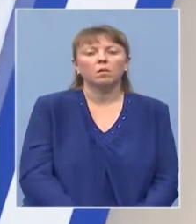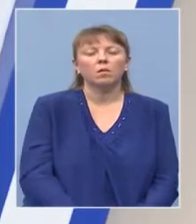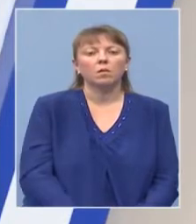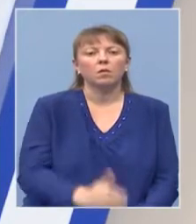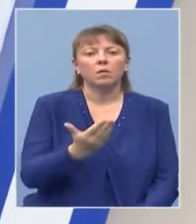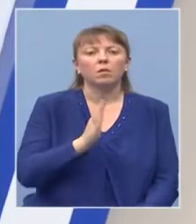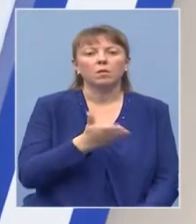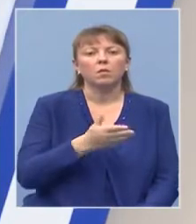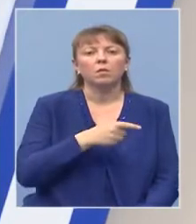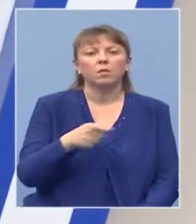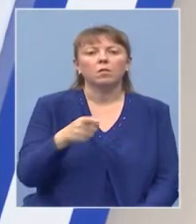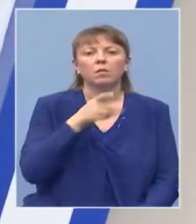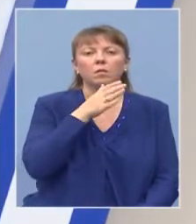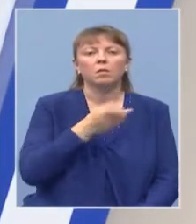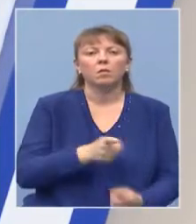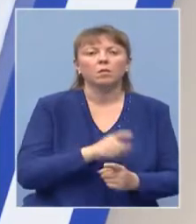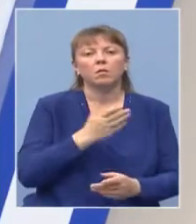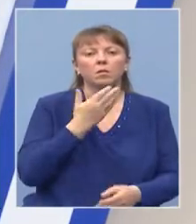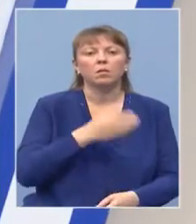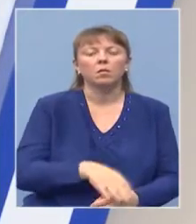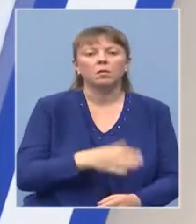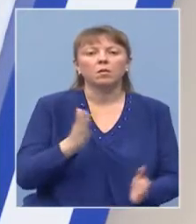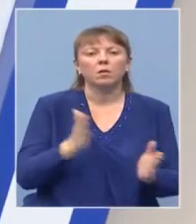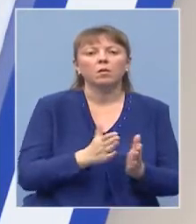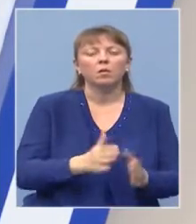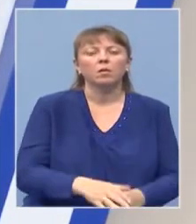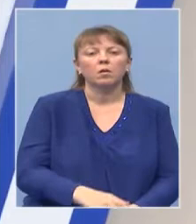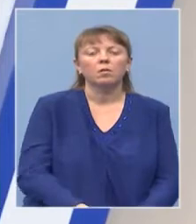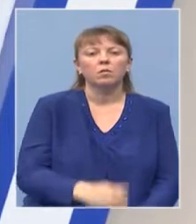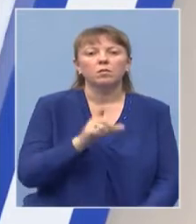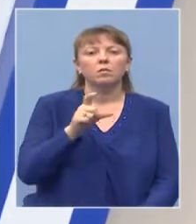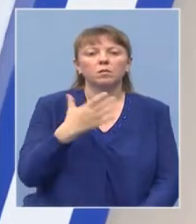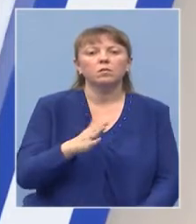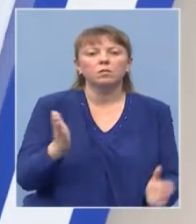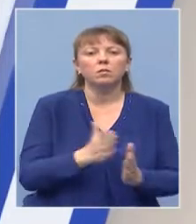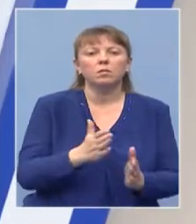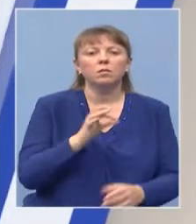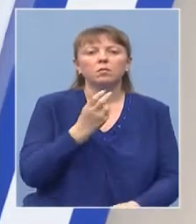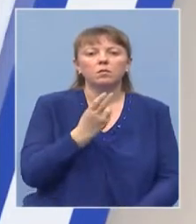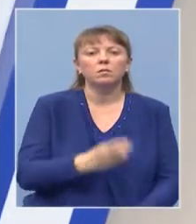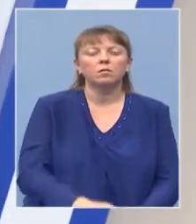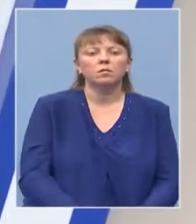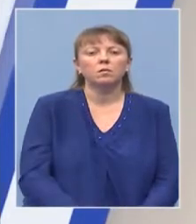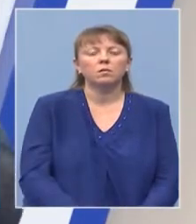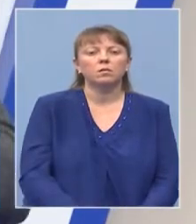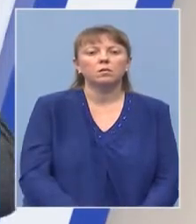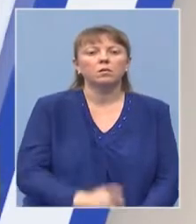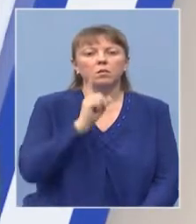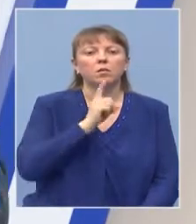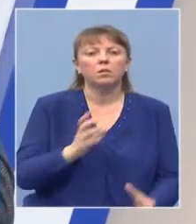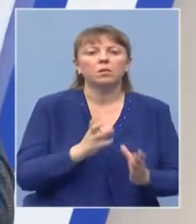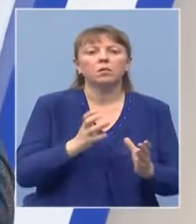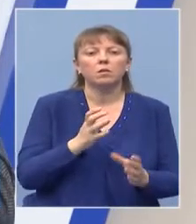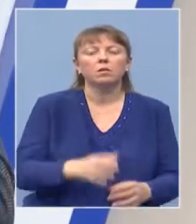ситуация будет с течением времени все-таки меняться, по крайней мере, в уменьшении очередей, в уменьшении людей в ЦОНах? Или все-таки пока вот